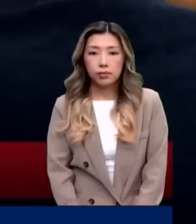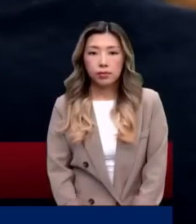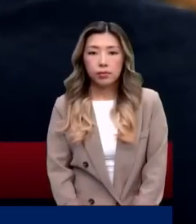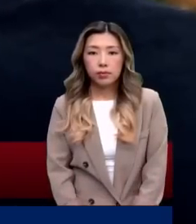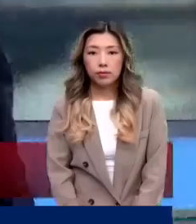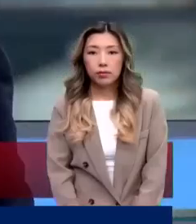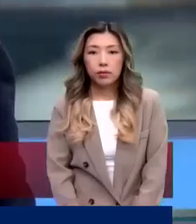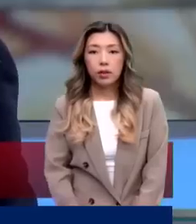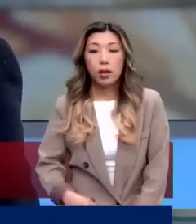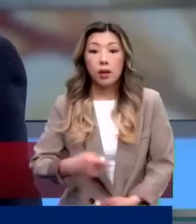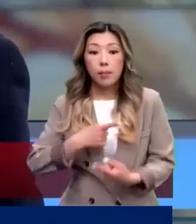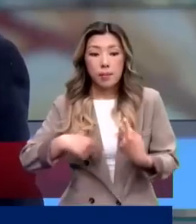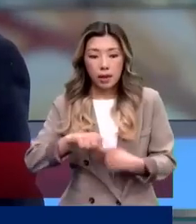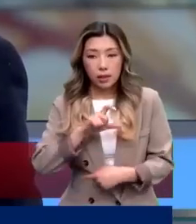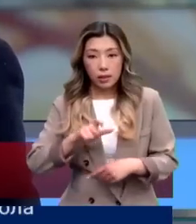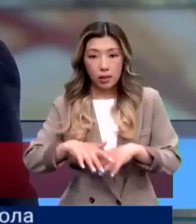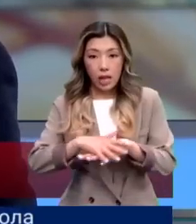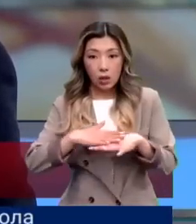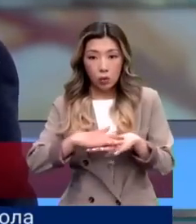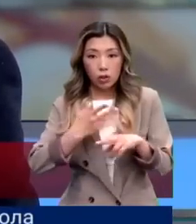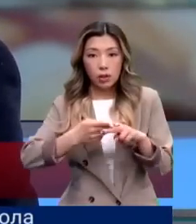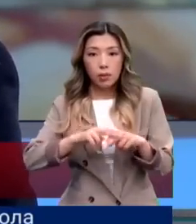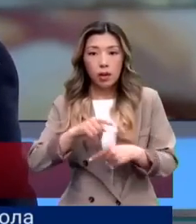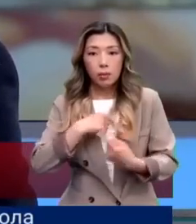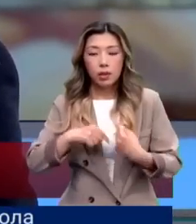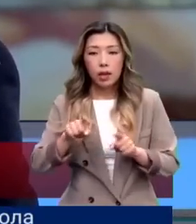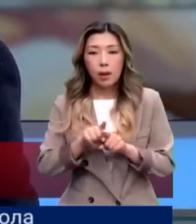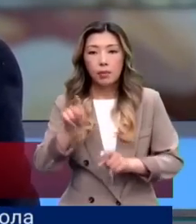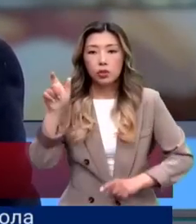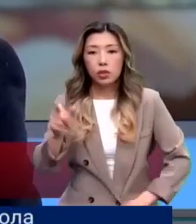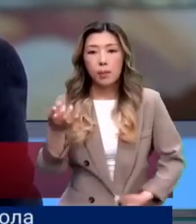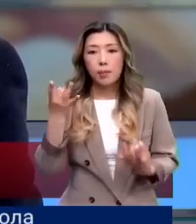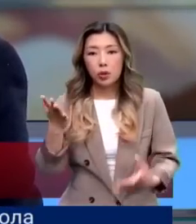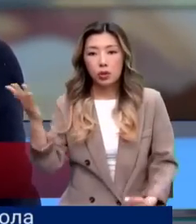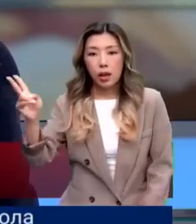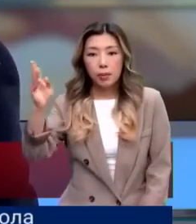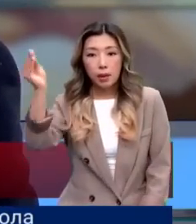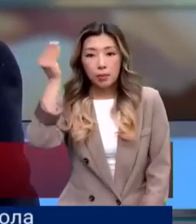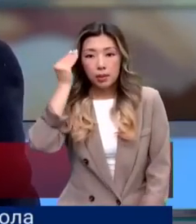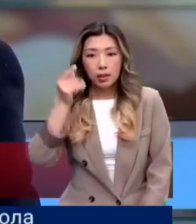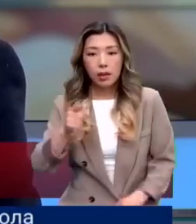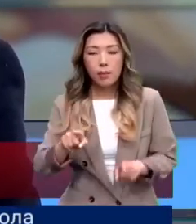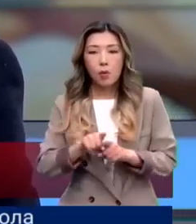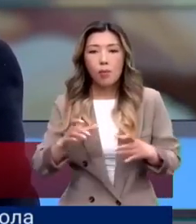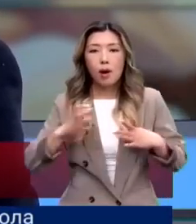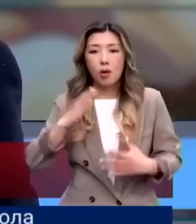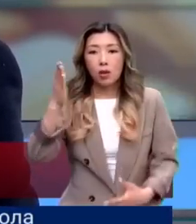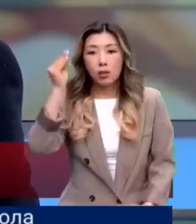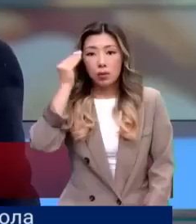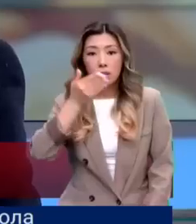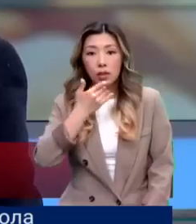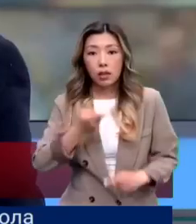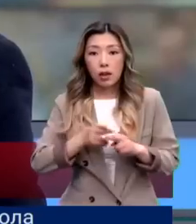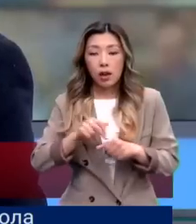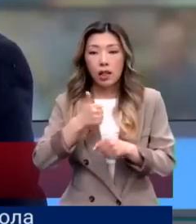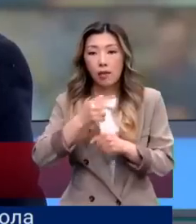том же? Мы народники, и мы рассуждаем с точки зрения простого человека, а не с точки зрения там, олигарха. Глава государства определил,